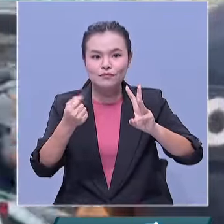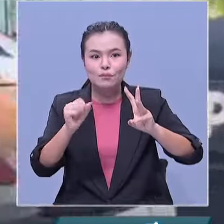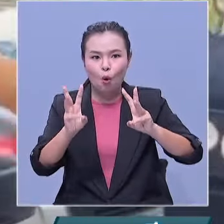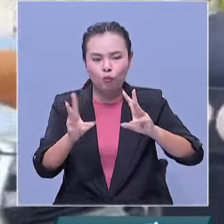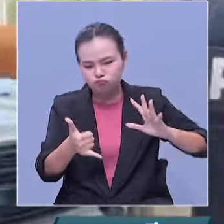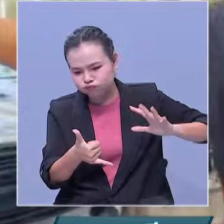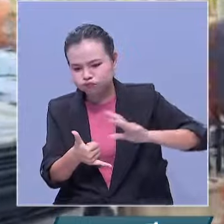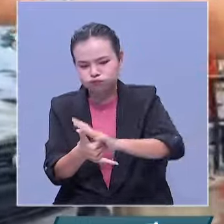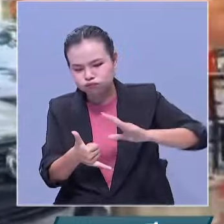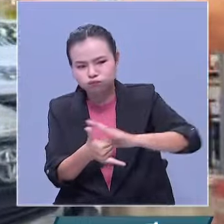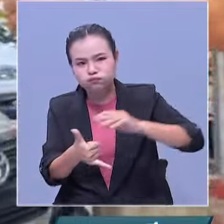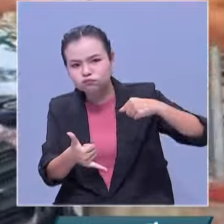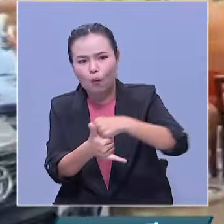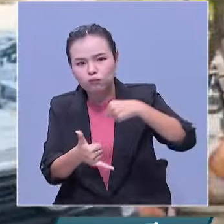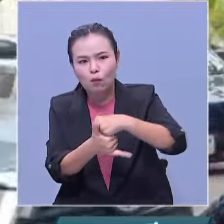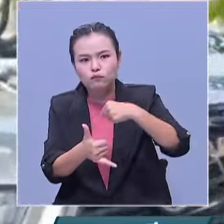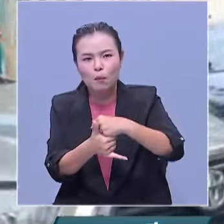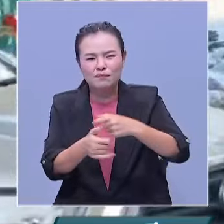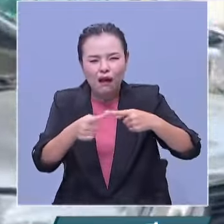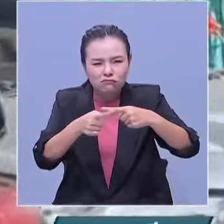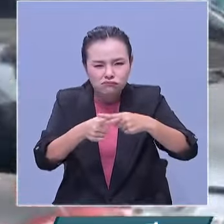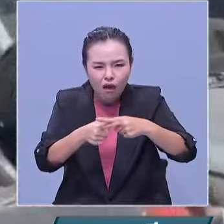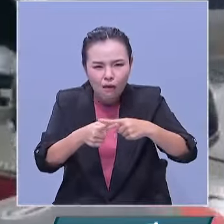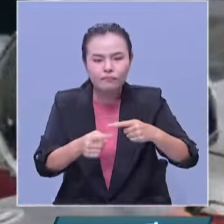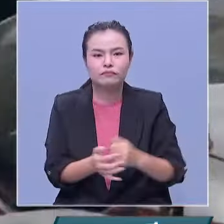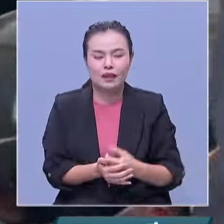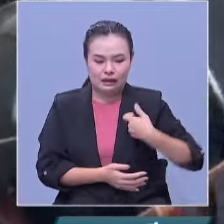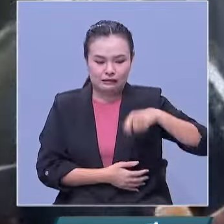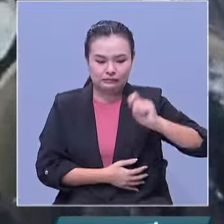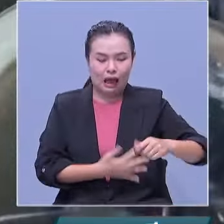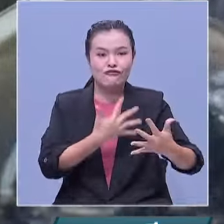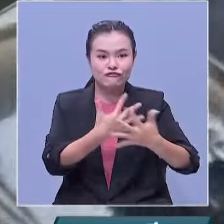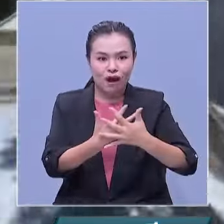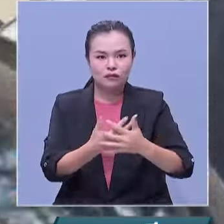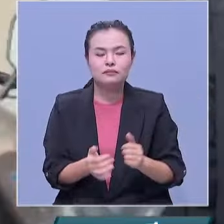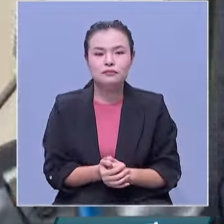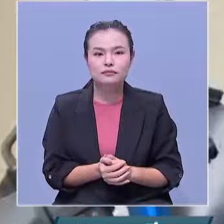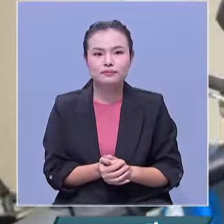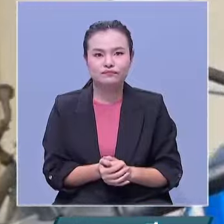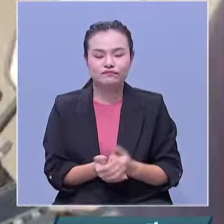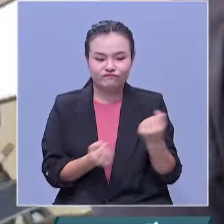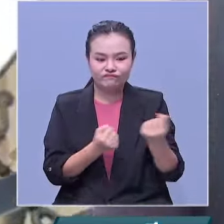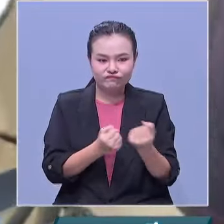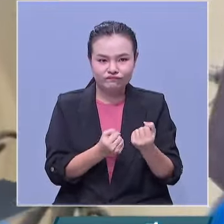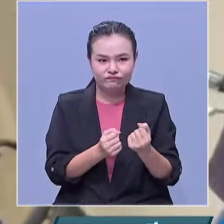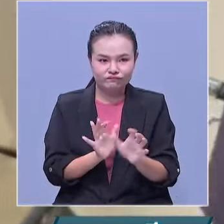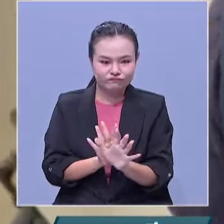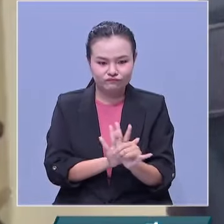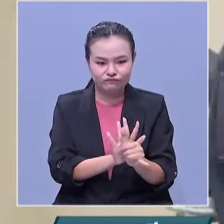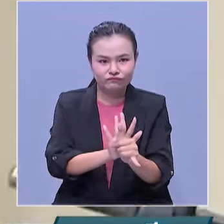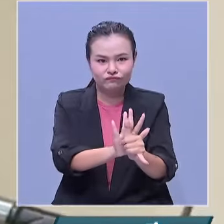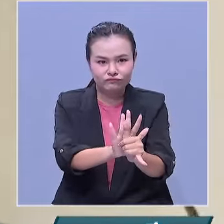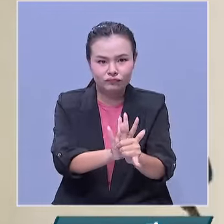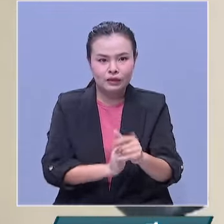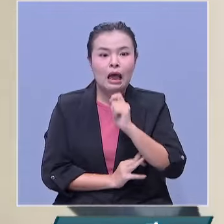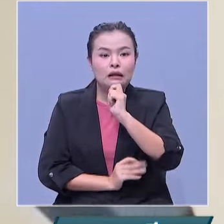รับบาดเจ็บสาหัสไปฝากขังที่ศาลซึ่งขณะถูกคุมตัวไปขึ้นรถนะครับทีมข่าวพยายามสอบถามนายตี๋ว่าเ้ามีอะไรอยากจะ